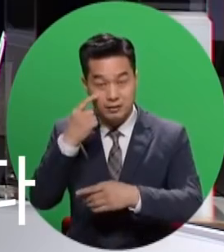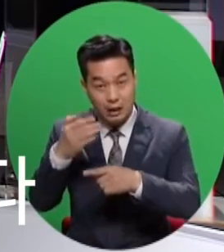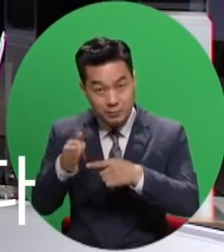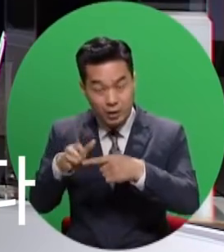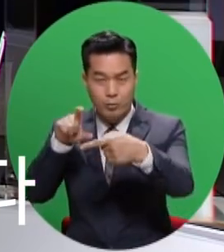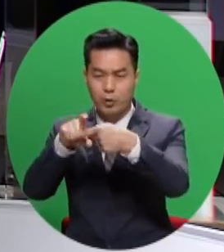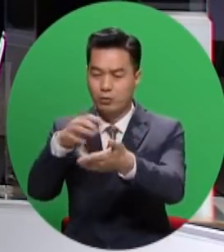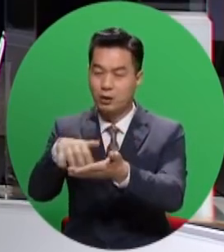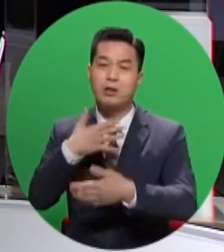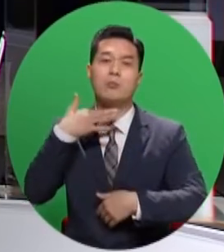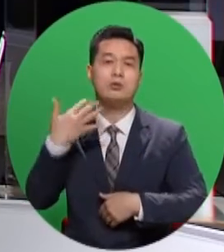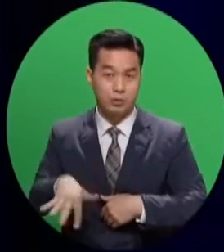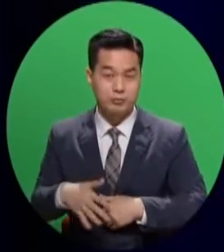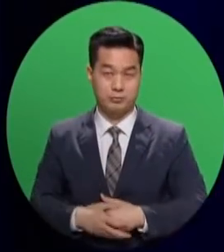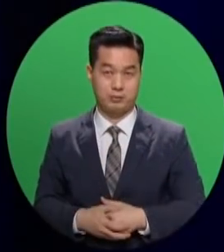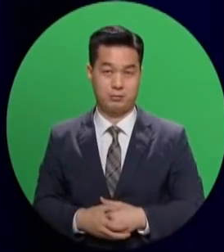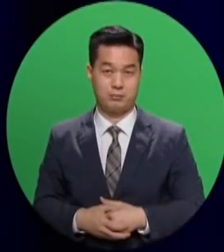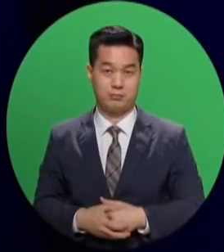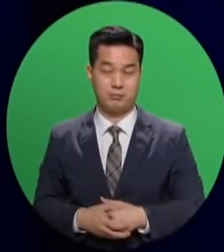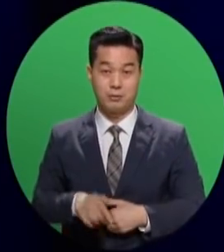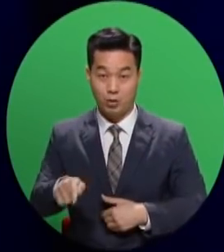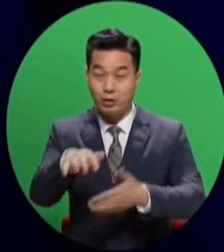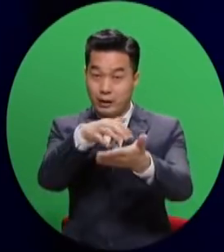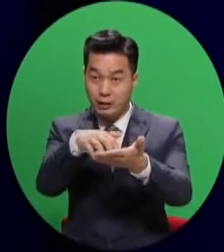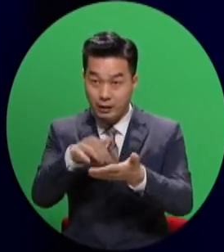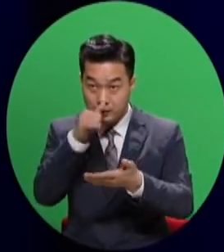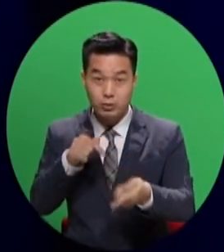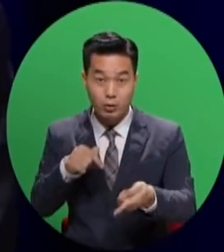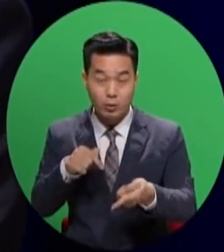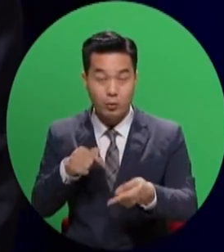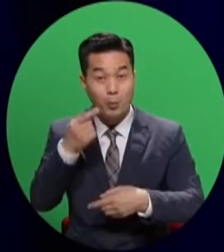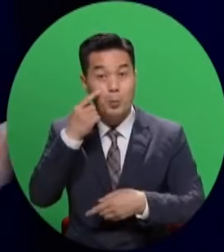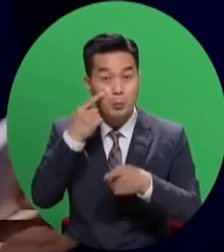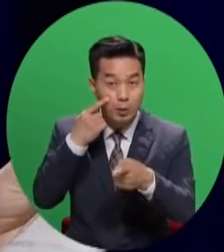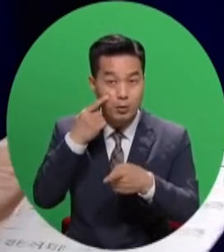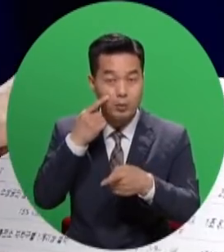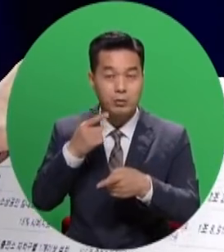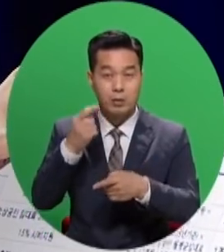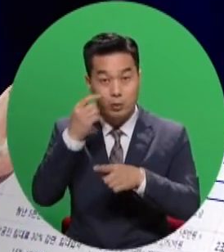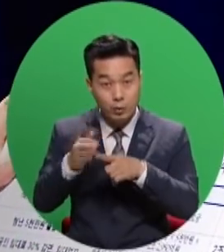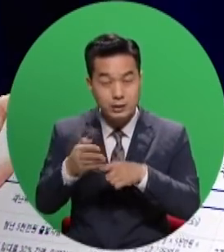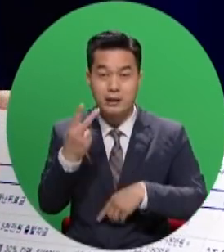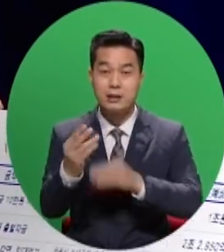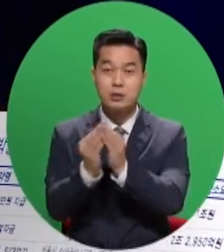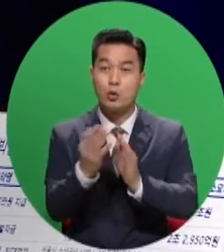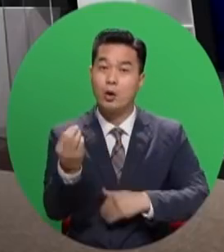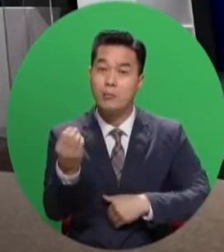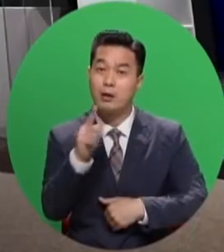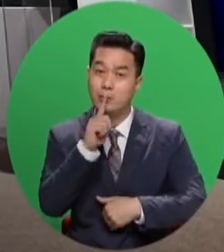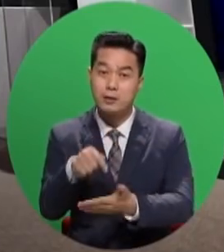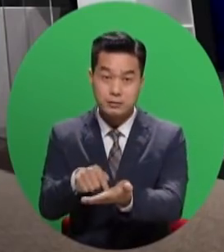저는 계산해 본 적이 없습니다 재앙 가공이 된 데 계상이 나와있다는 데 그걸 복대에 임대료 임대료가 2절 막아 된다 고